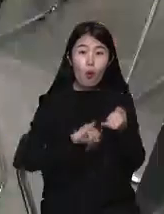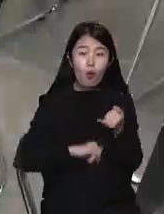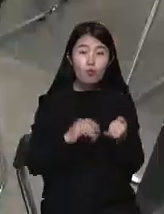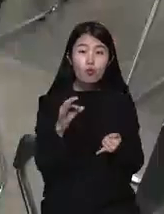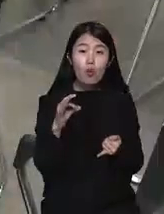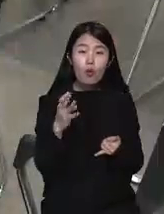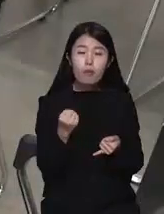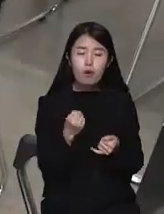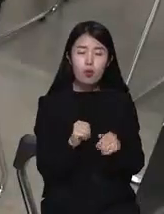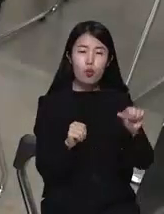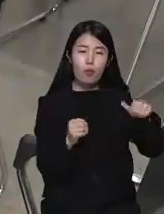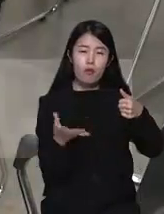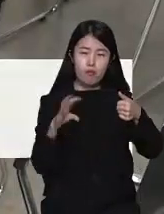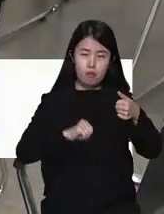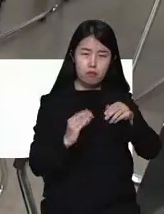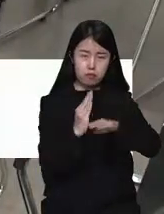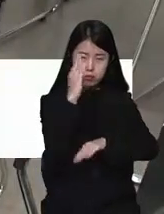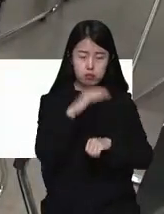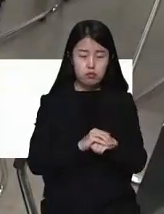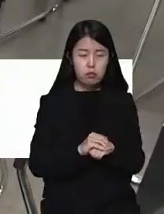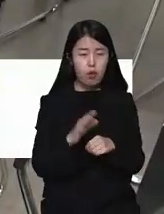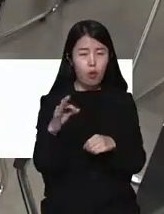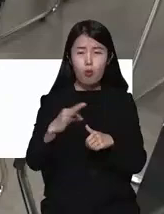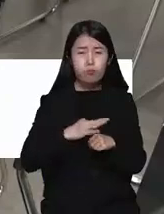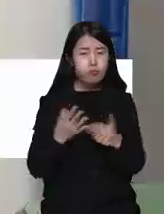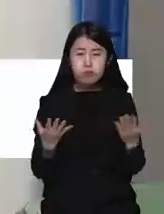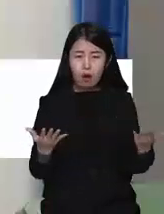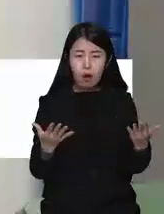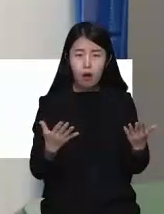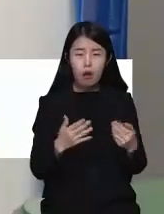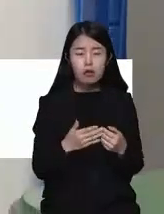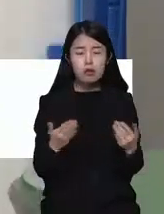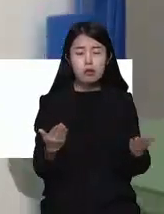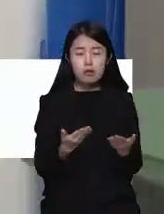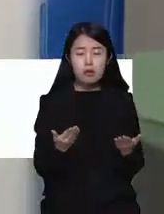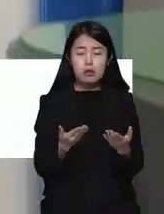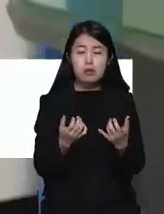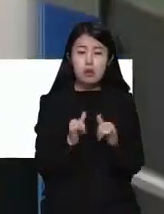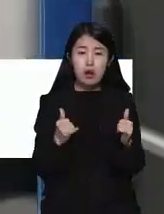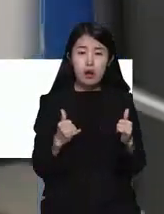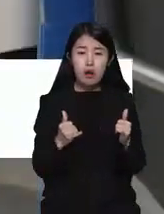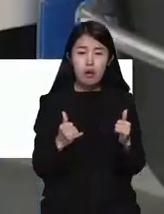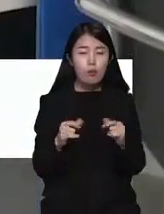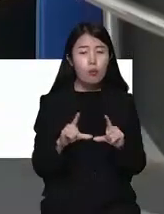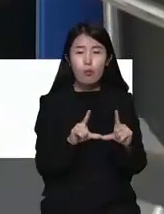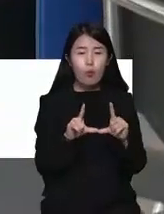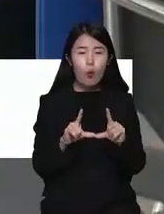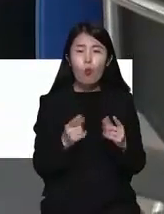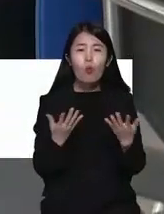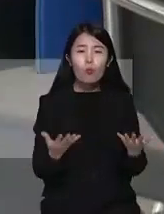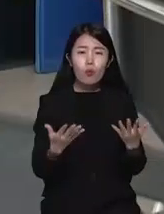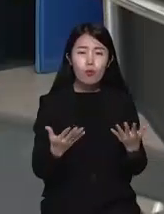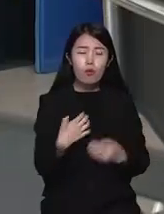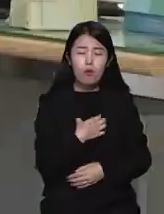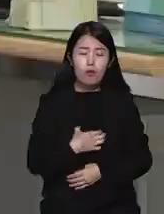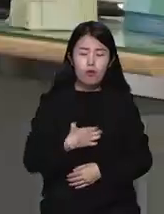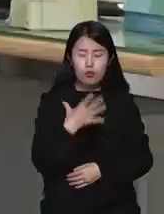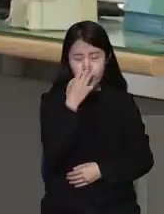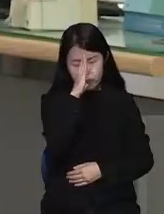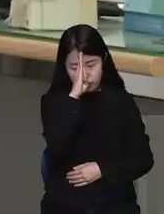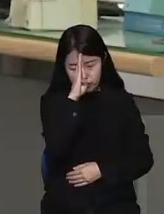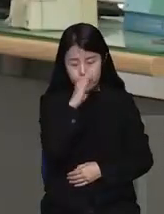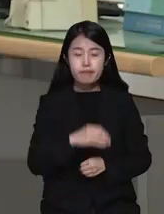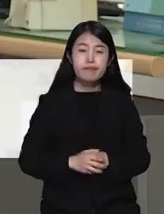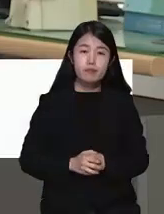있습니다. 임금 체불이 길어지며 생계에 위협을 받고 있는 노동자들은 우울증까지 호소하고 있습니다.